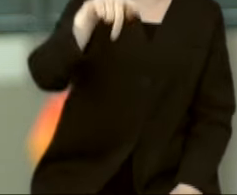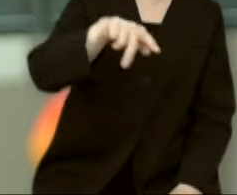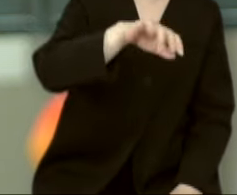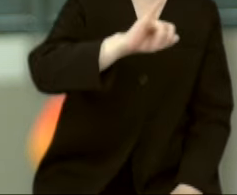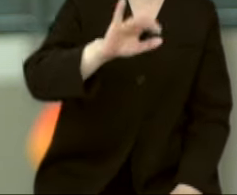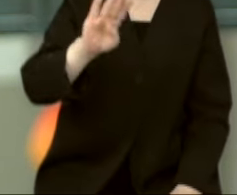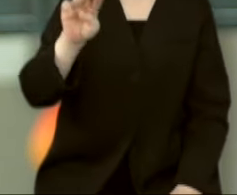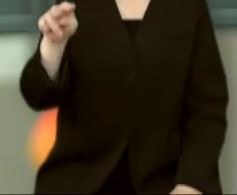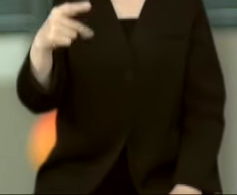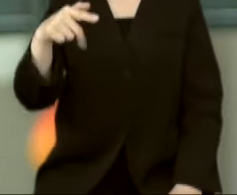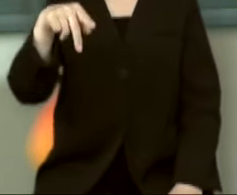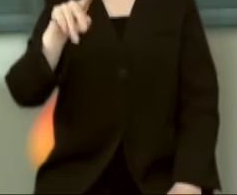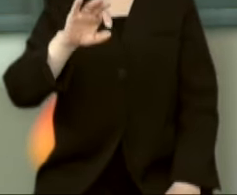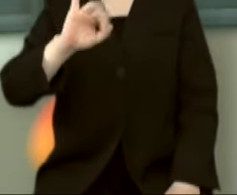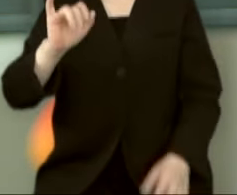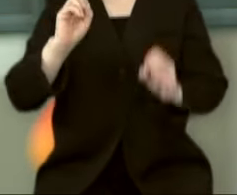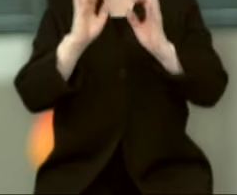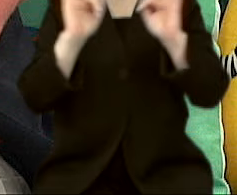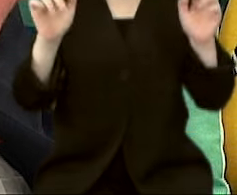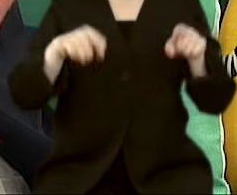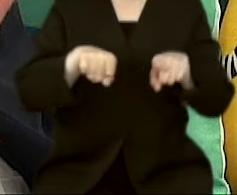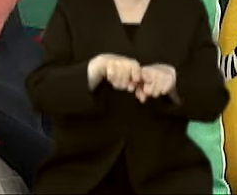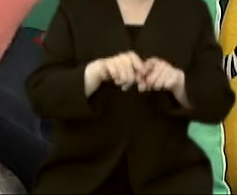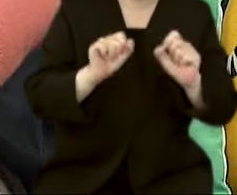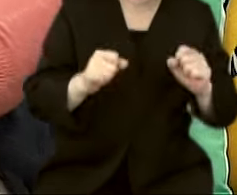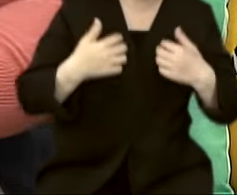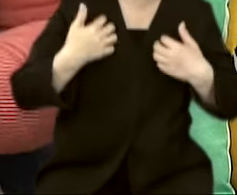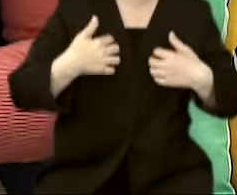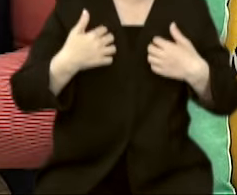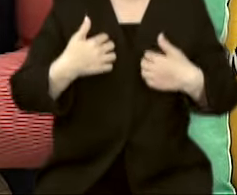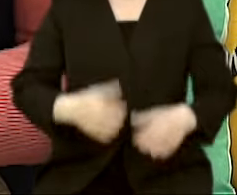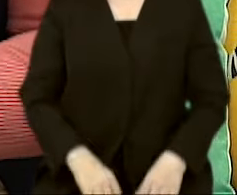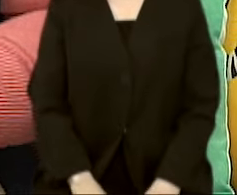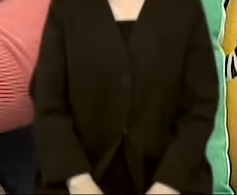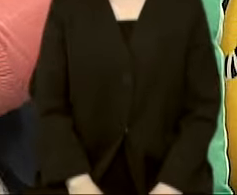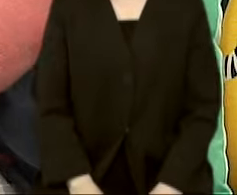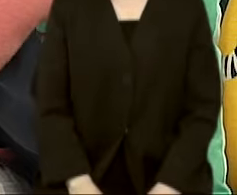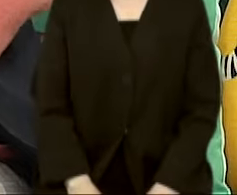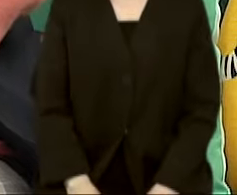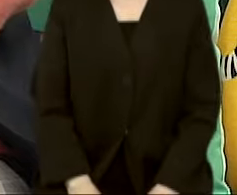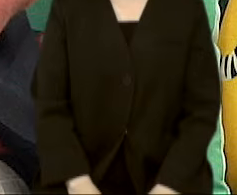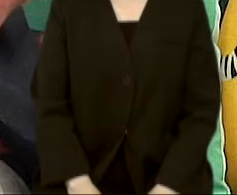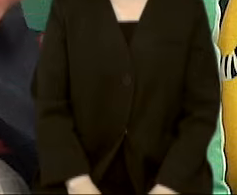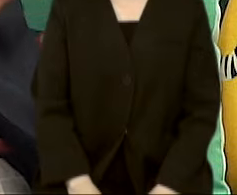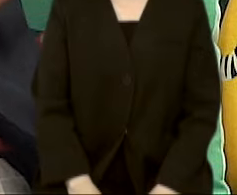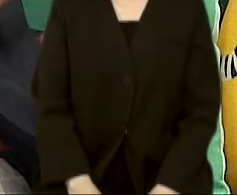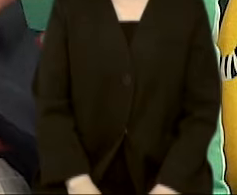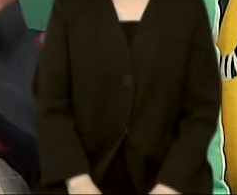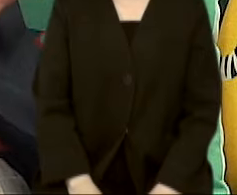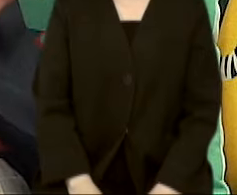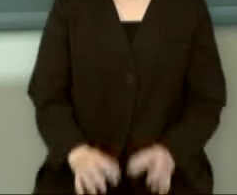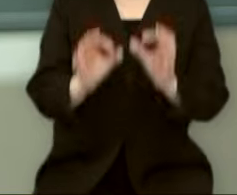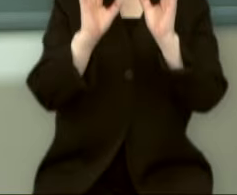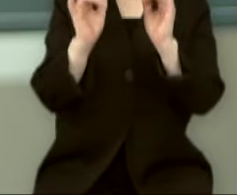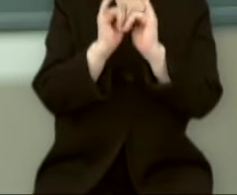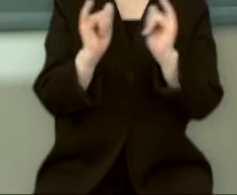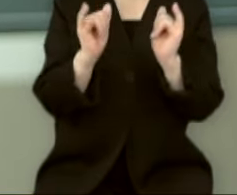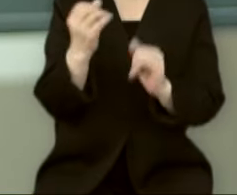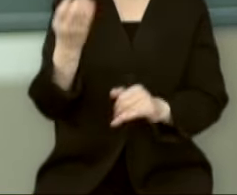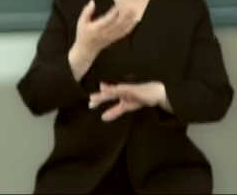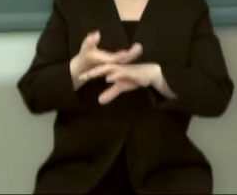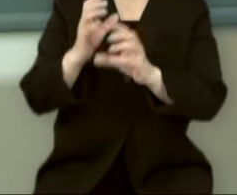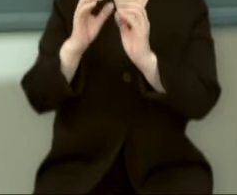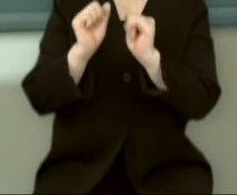변상희 선교사님 자리하셨습니다. 어서 오세요. 환영합니다. 반갑습니다. 네, 반갑습니다. 저희 시청자 여러분, 해외